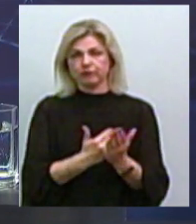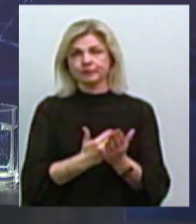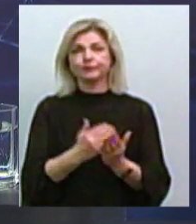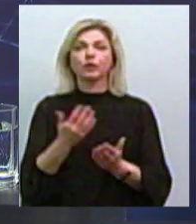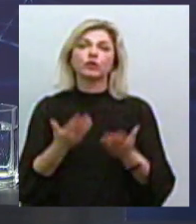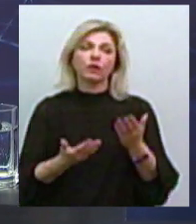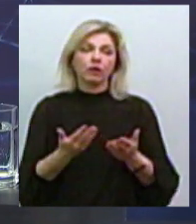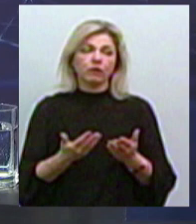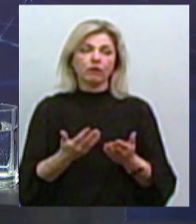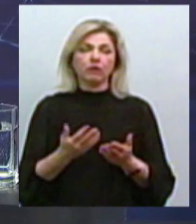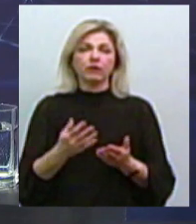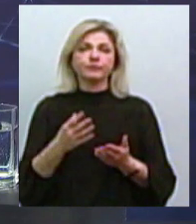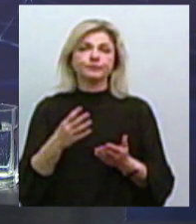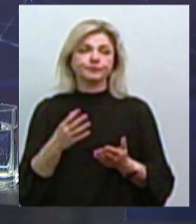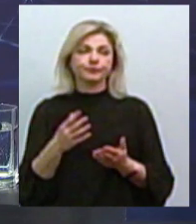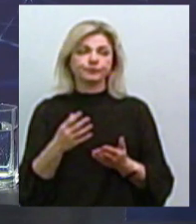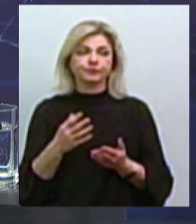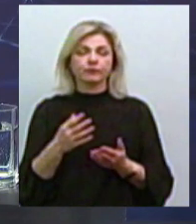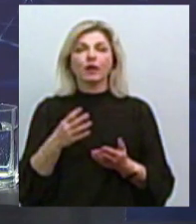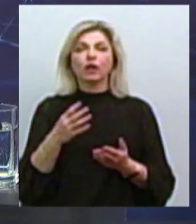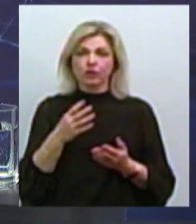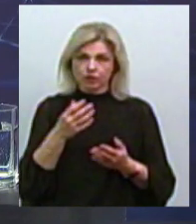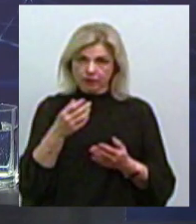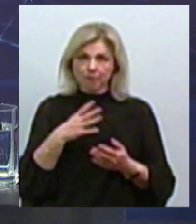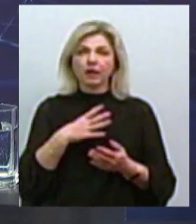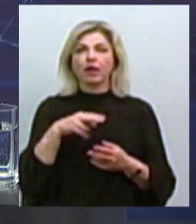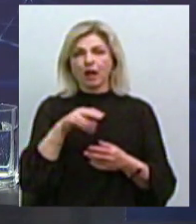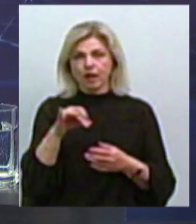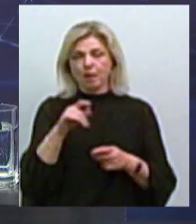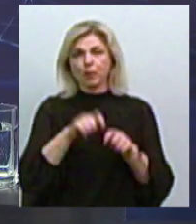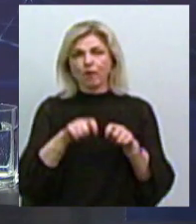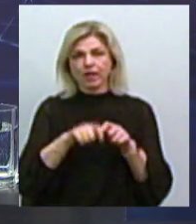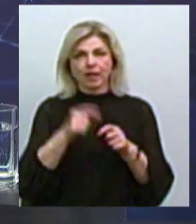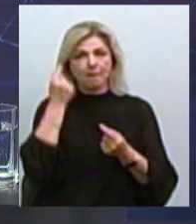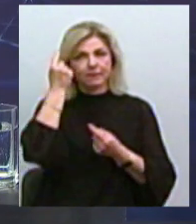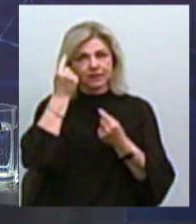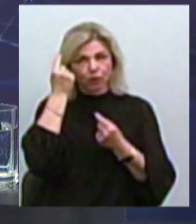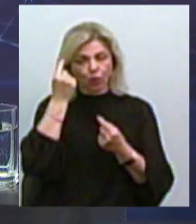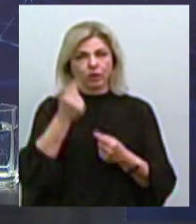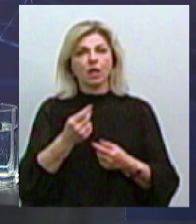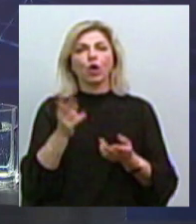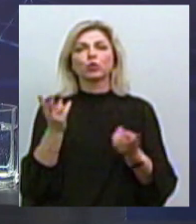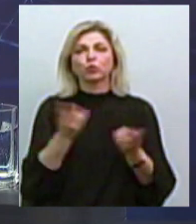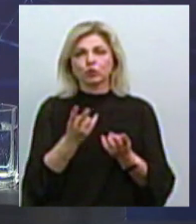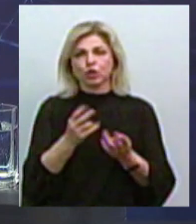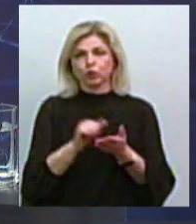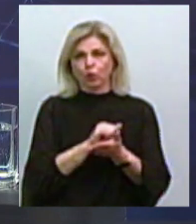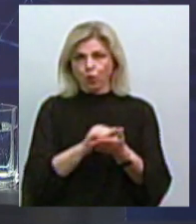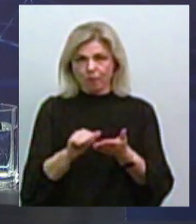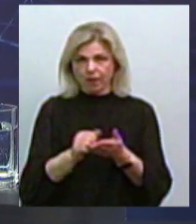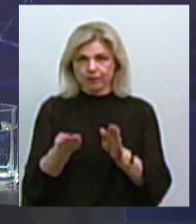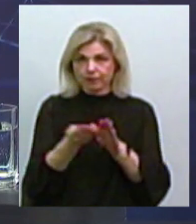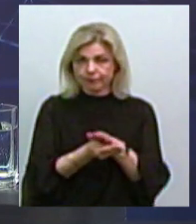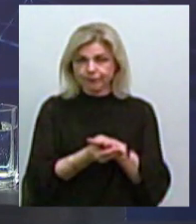проходила людина тести психофізіологічні обов'язково. Потрібні бути необхідні документи вшиті,